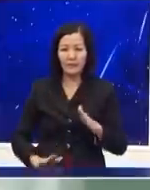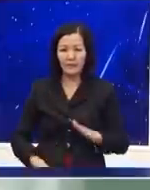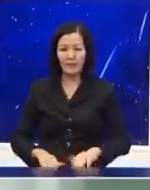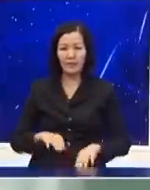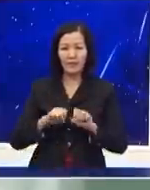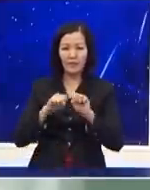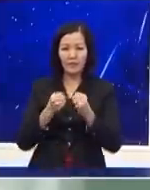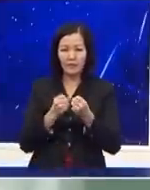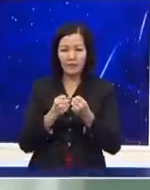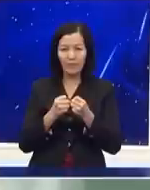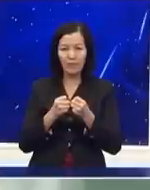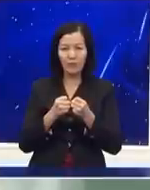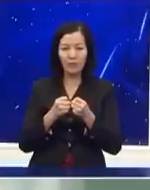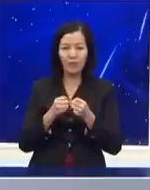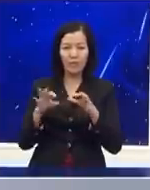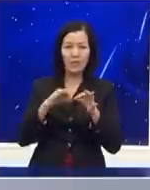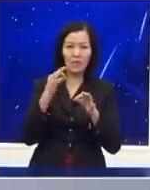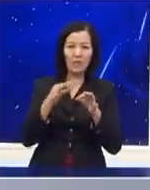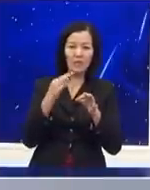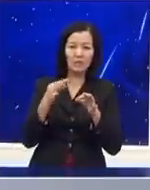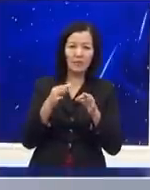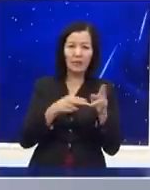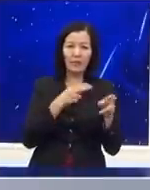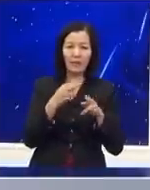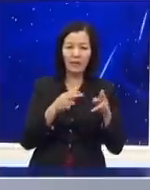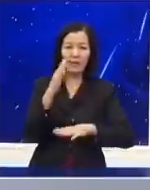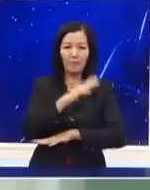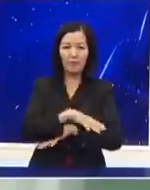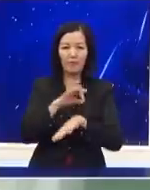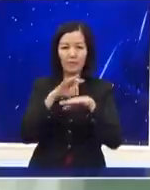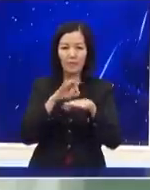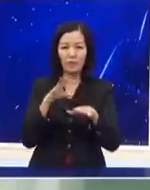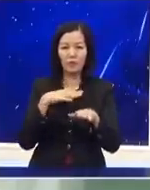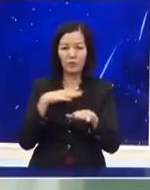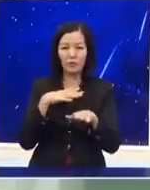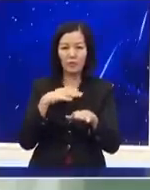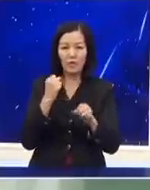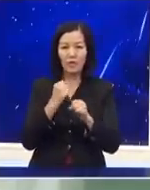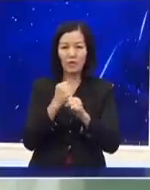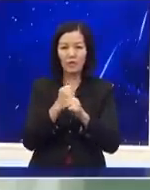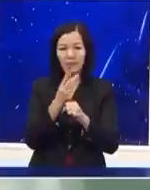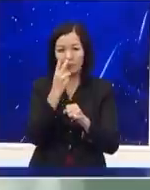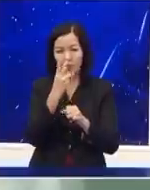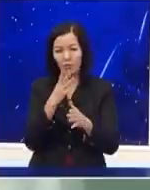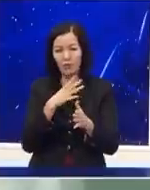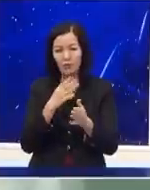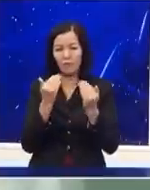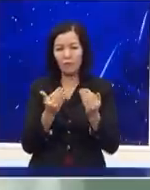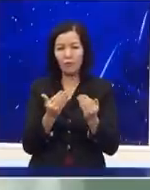үзілуіне тігу мақсатында. Мастер-класты жаңа Бағдат Ерсайыновтың қолдауымен жасалынып отыр. Бүгінгі